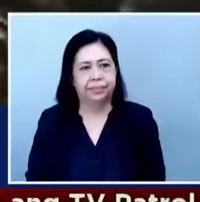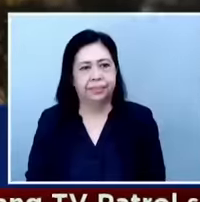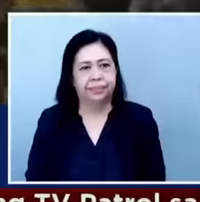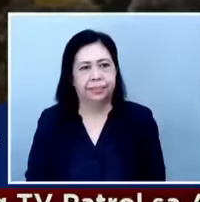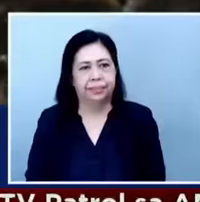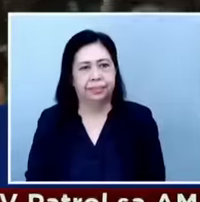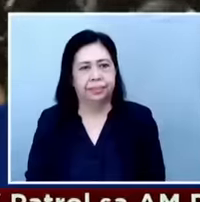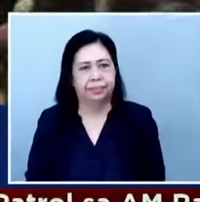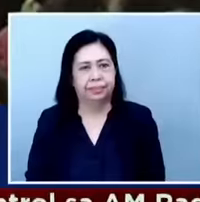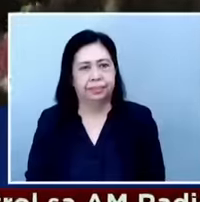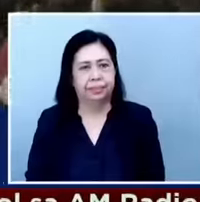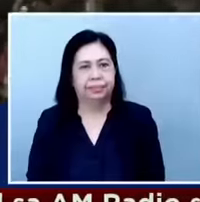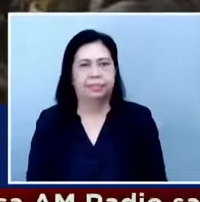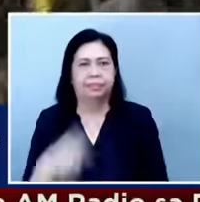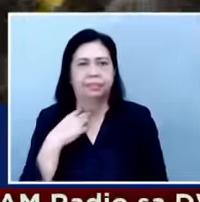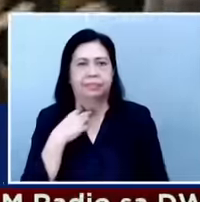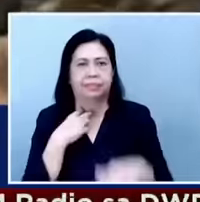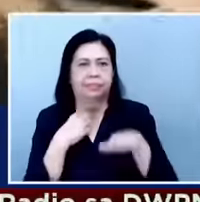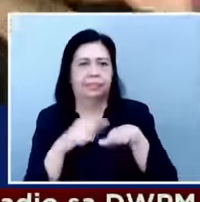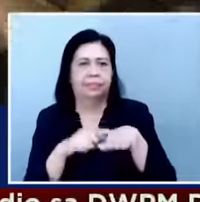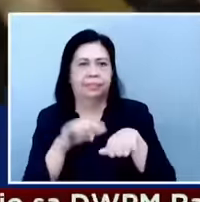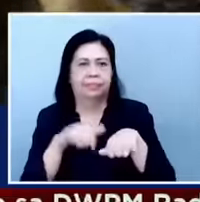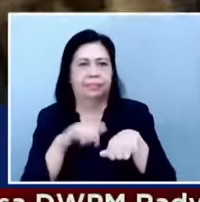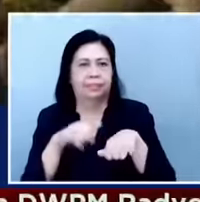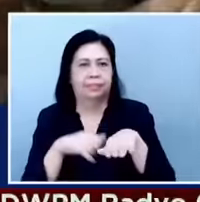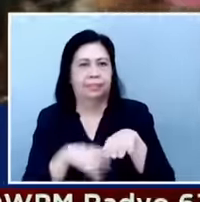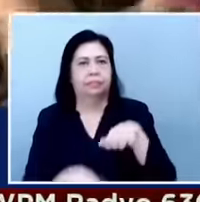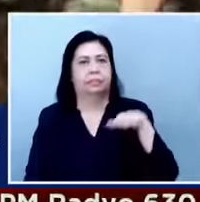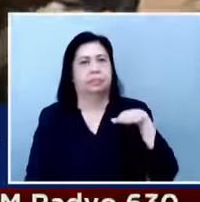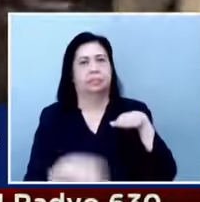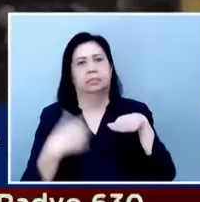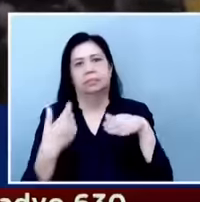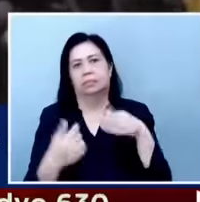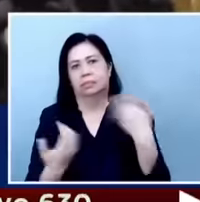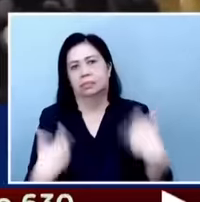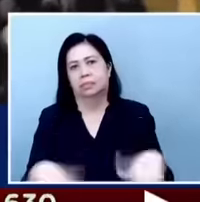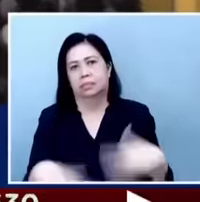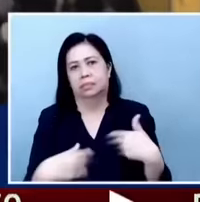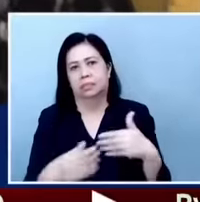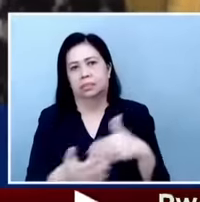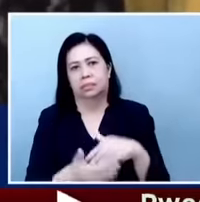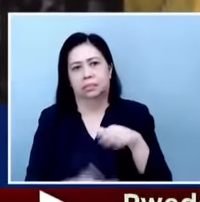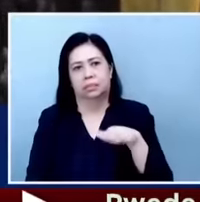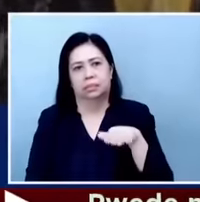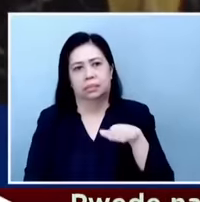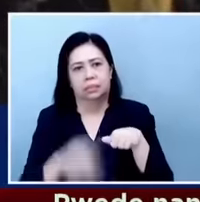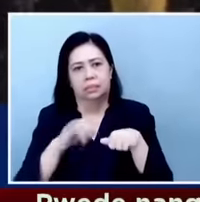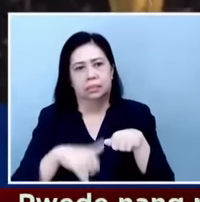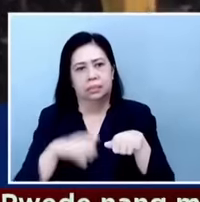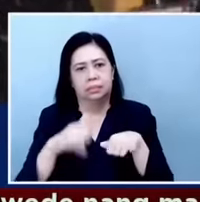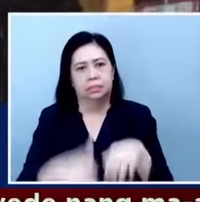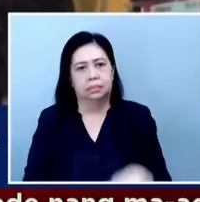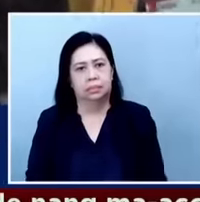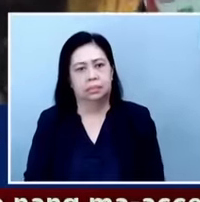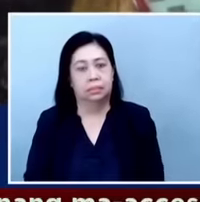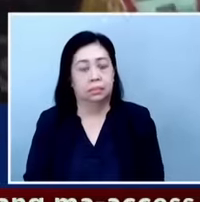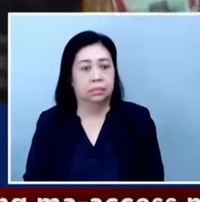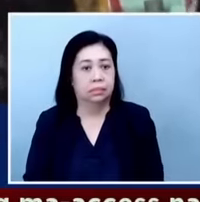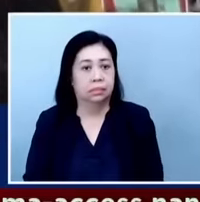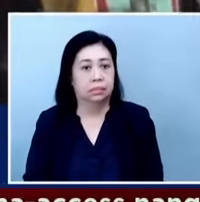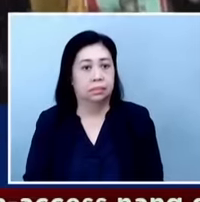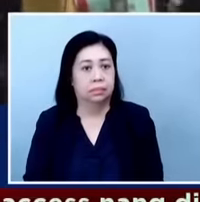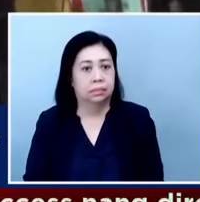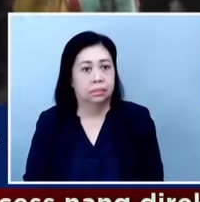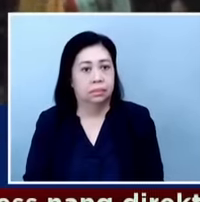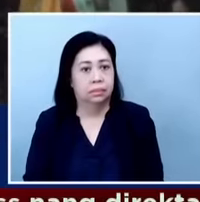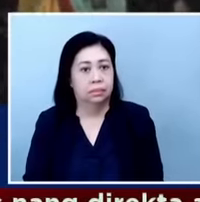Natenga, natenga. Oh, umatras na naman, umatras. Natenga yung andas sa may